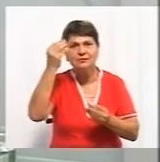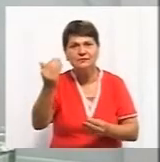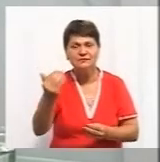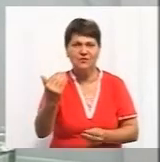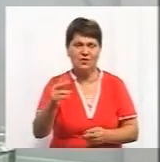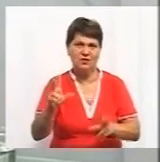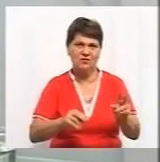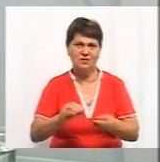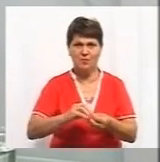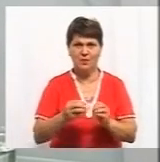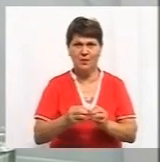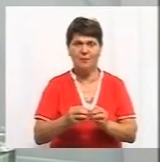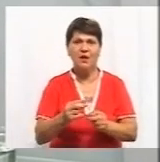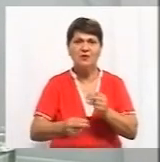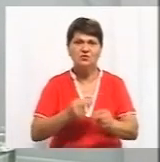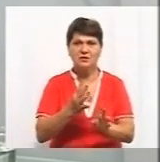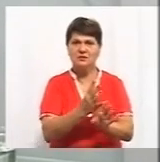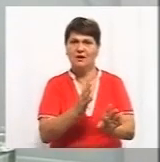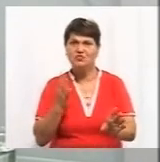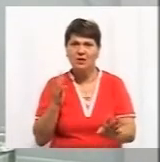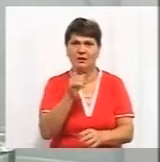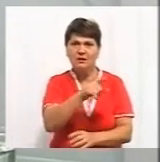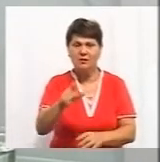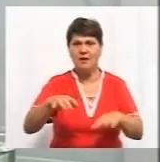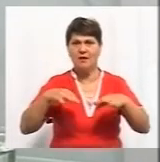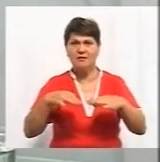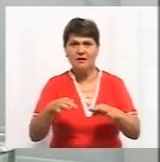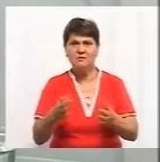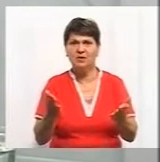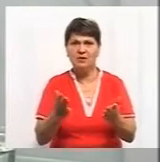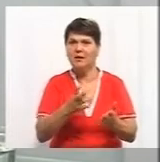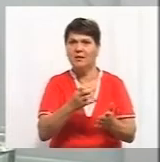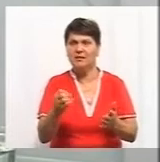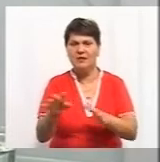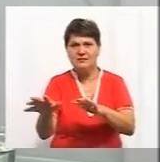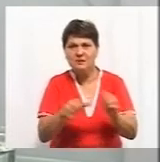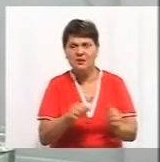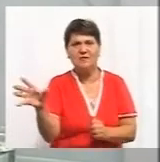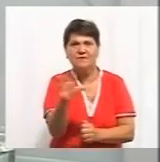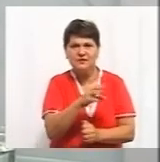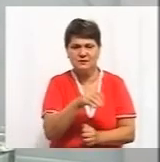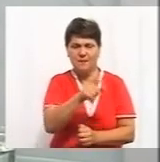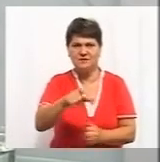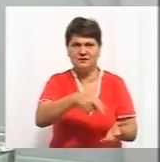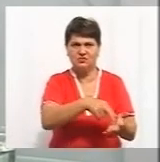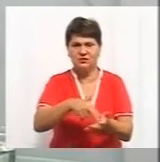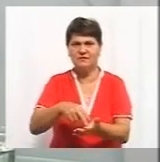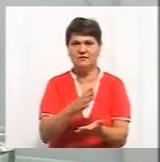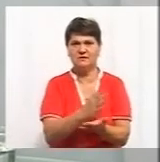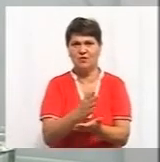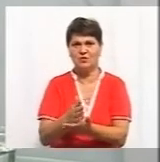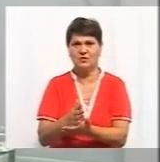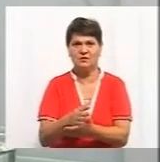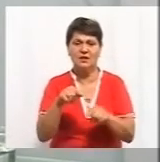словами, проблемними через черги, через те, що транспорт, який приходить, не забирають усіх пасажирів, які знаходяться на